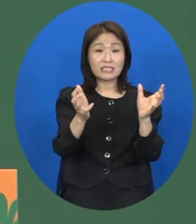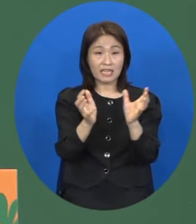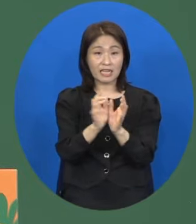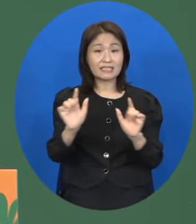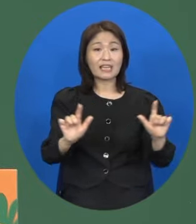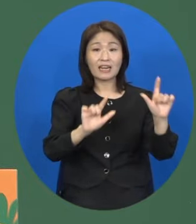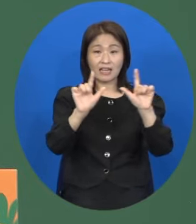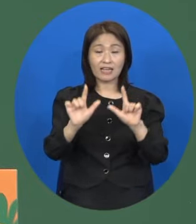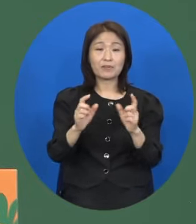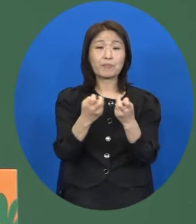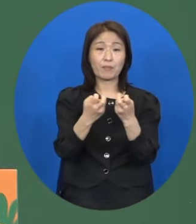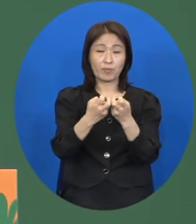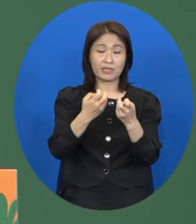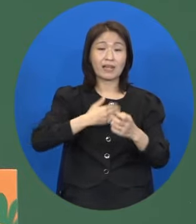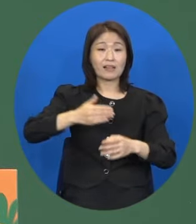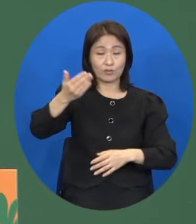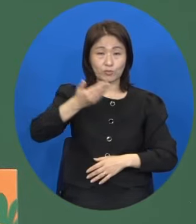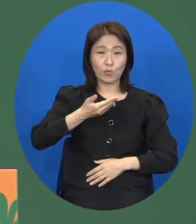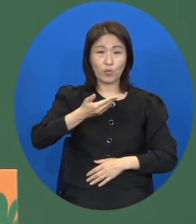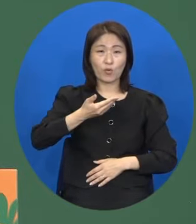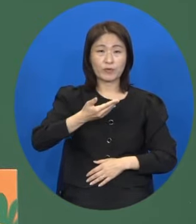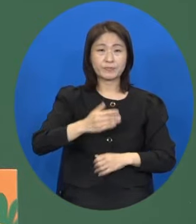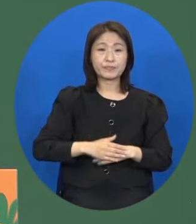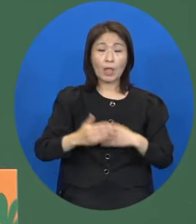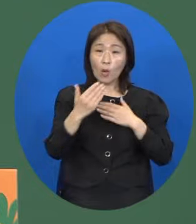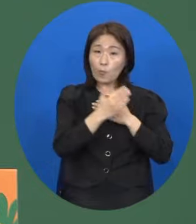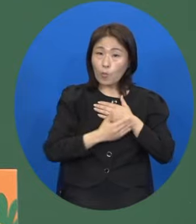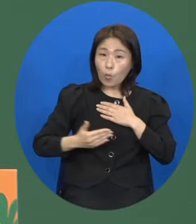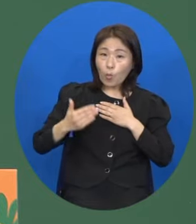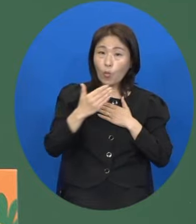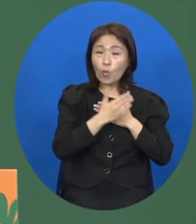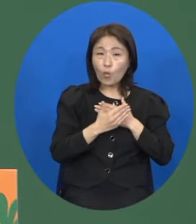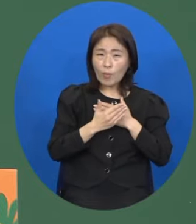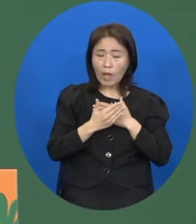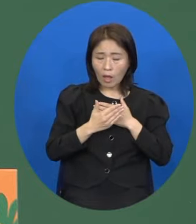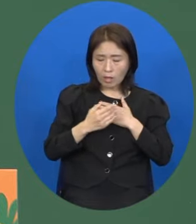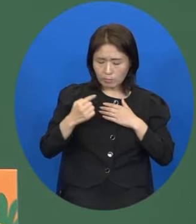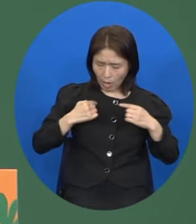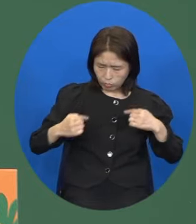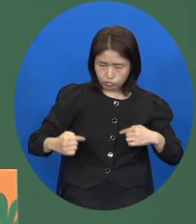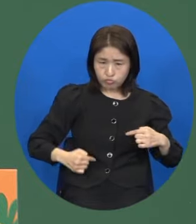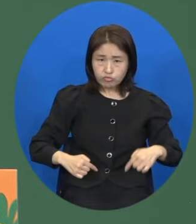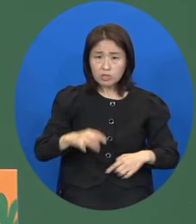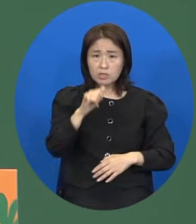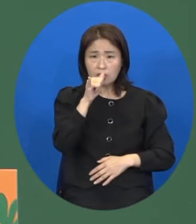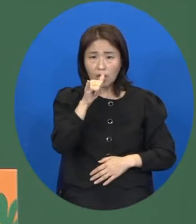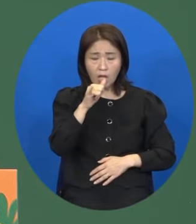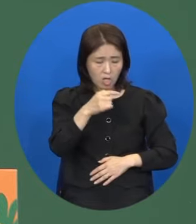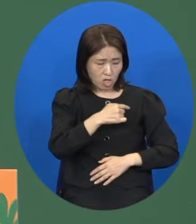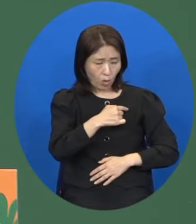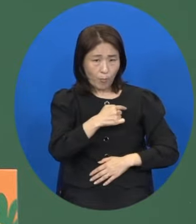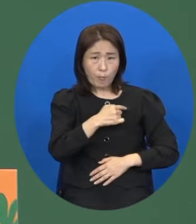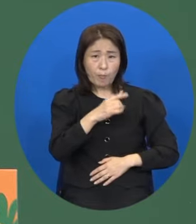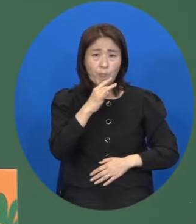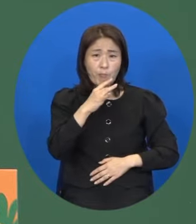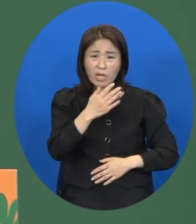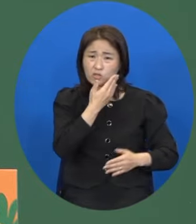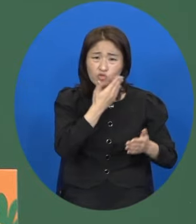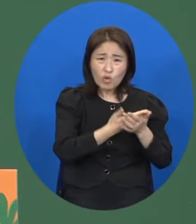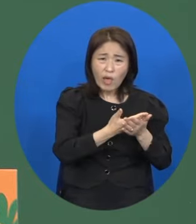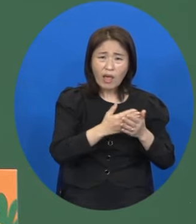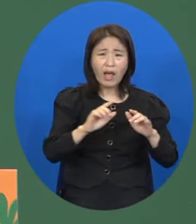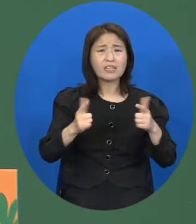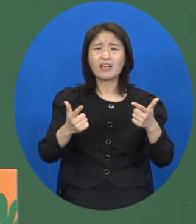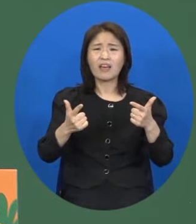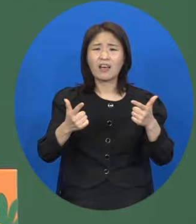여러 지체들이 있습니다. 어떤 특별한 지체만 소중하다고 생각하는 교만을 깨도록 우리를 이끕니다.